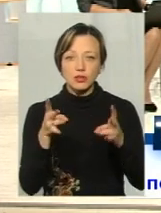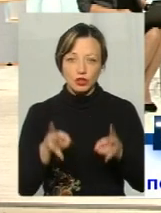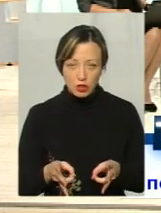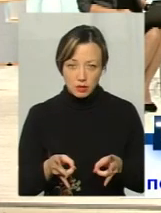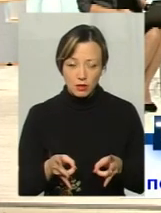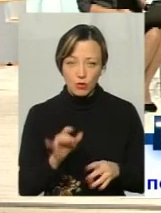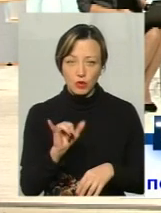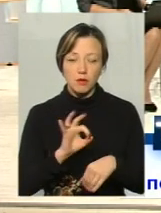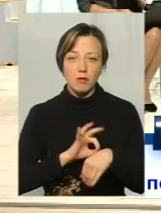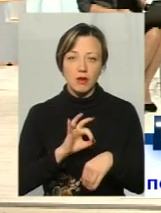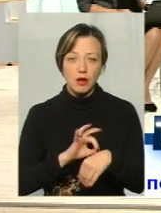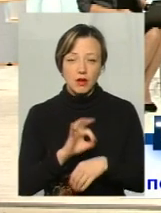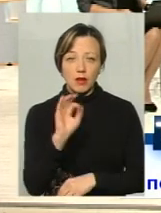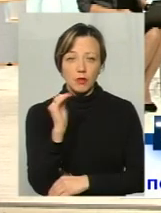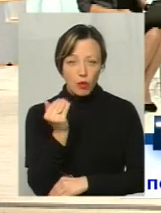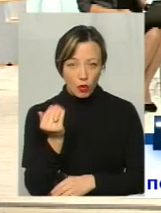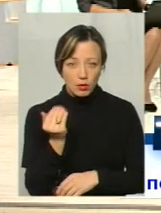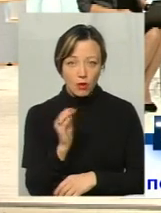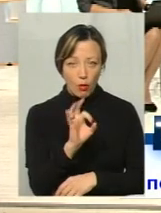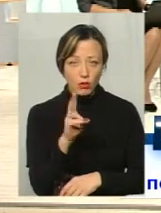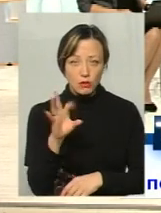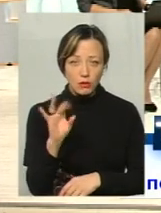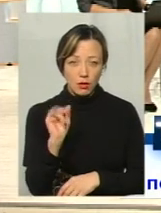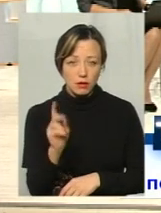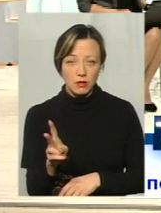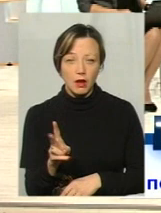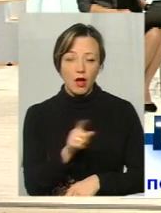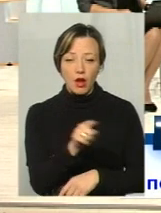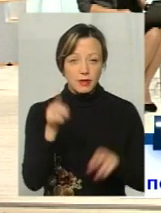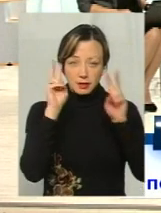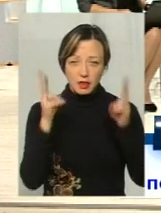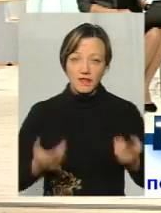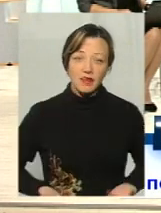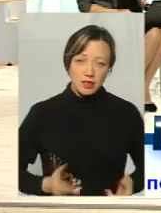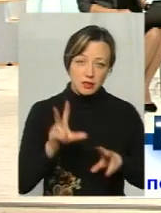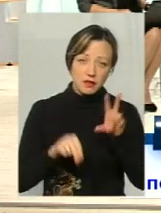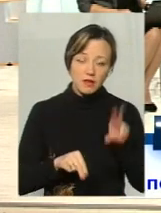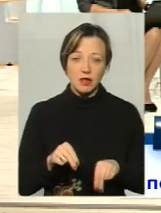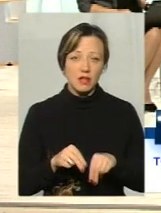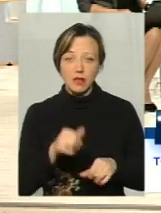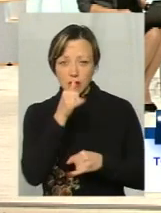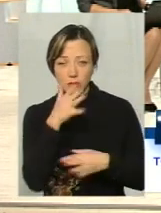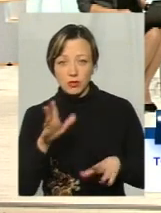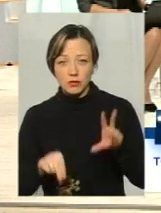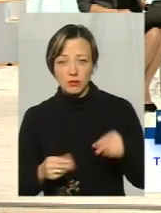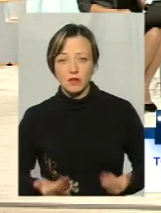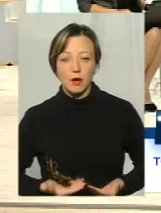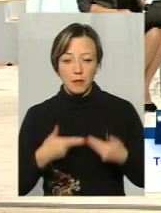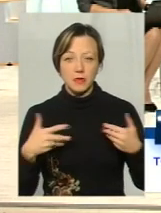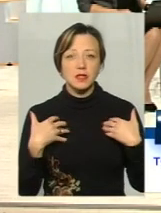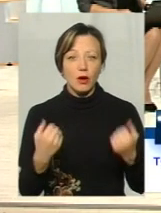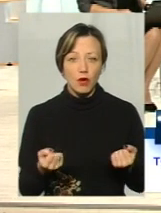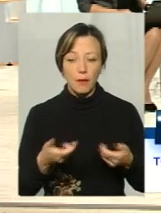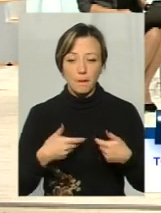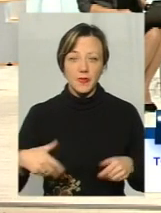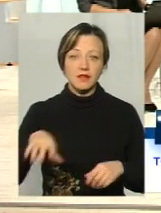несчастные, у них больной онкохворый ребенок, они не знают, выживет он, не выживет он. Мы здоровые, и